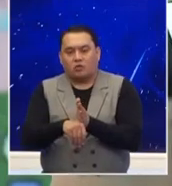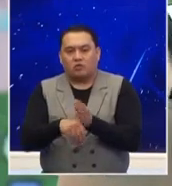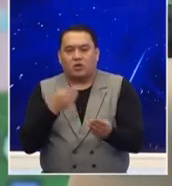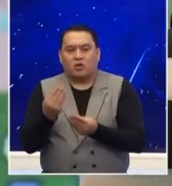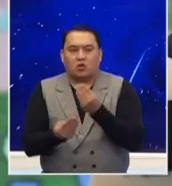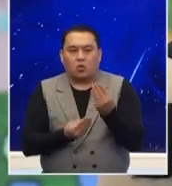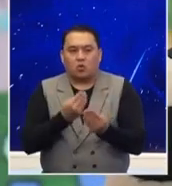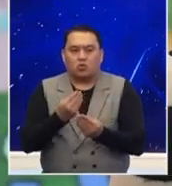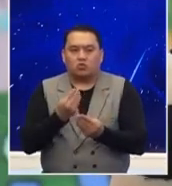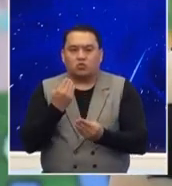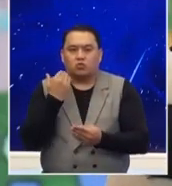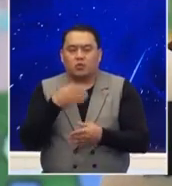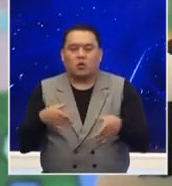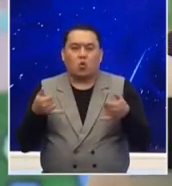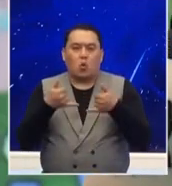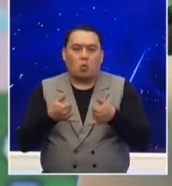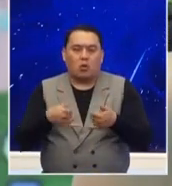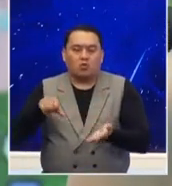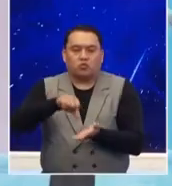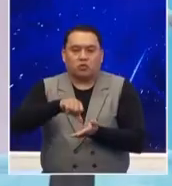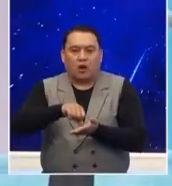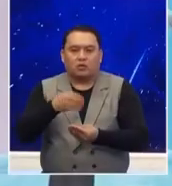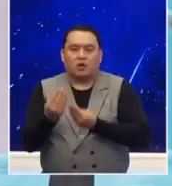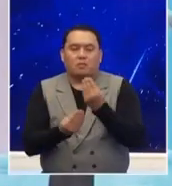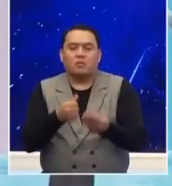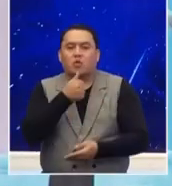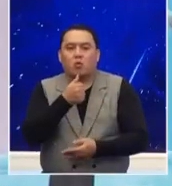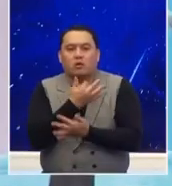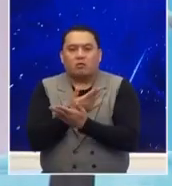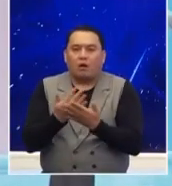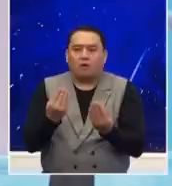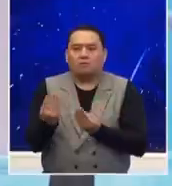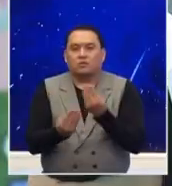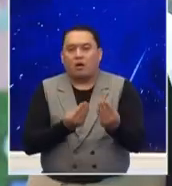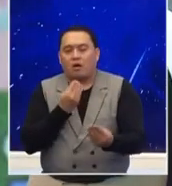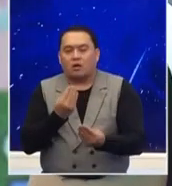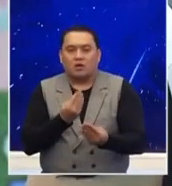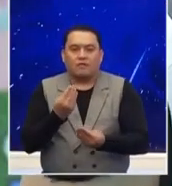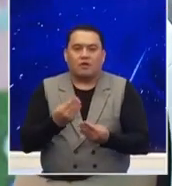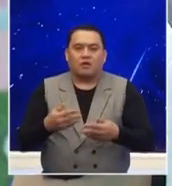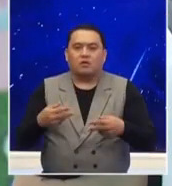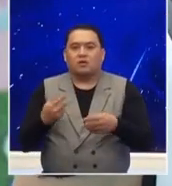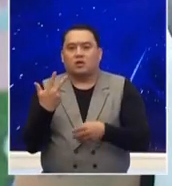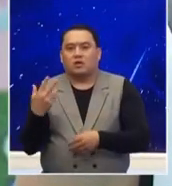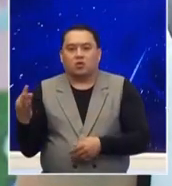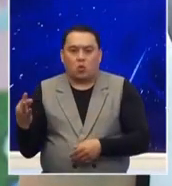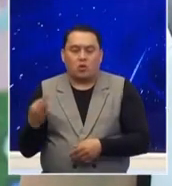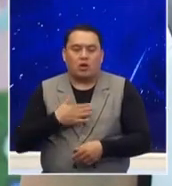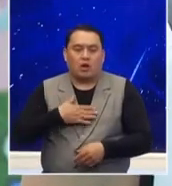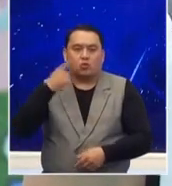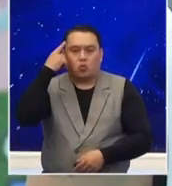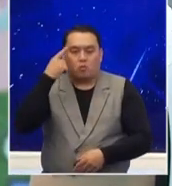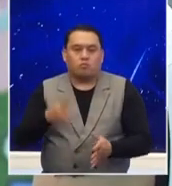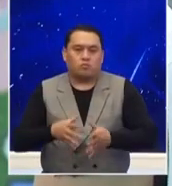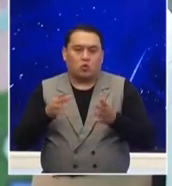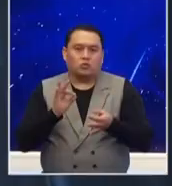будет играть в суперкубке. В целом игра прошла нормально, мы пробовали разные комбинации и тактики. Счет игры 3-0, я думаю, что это